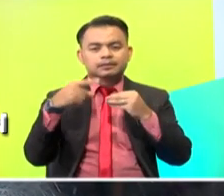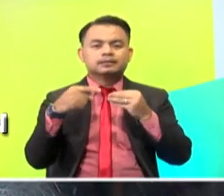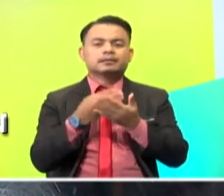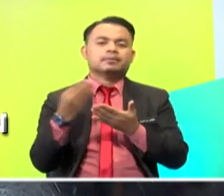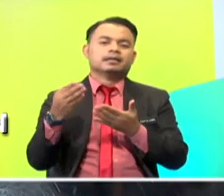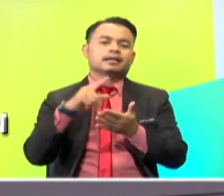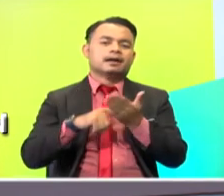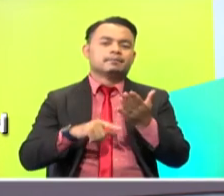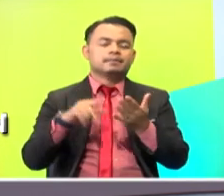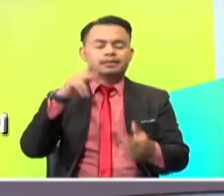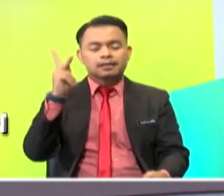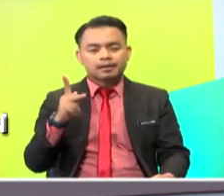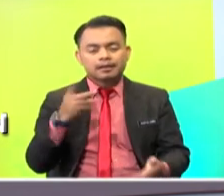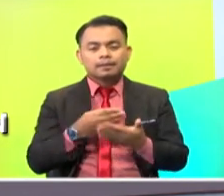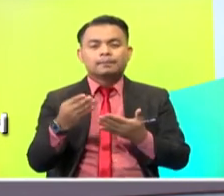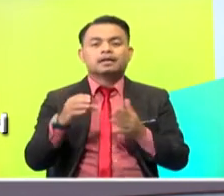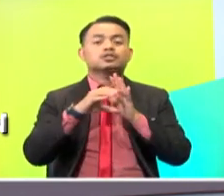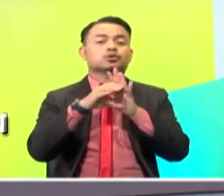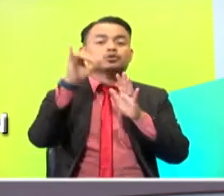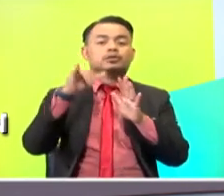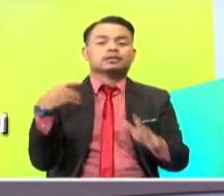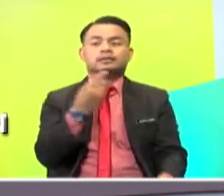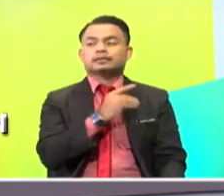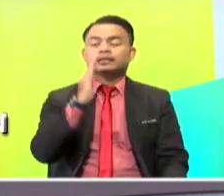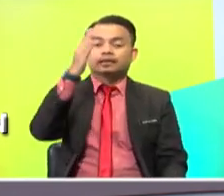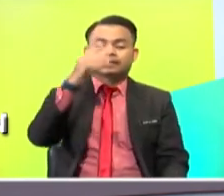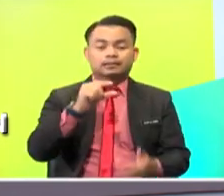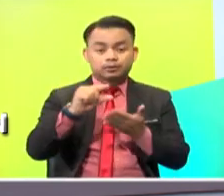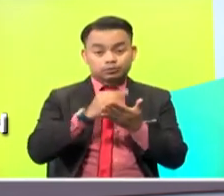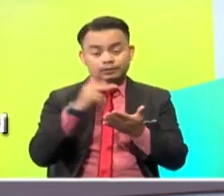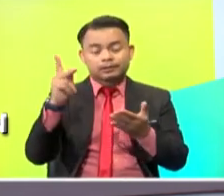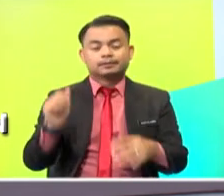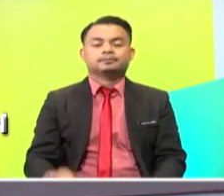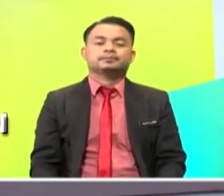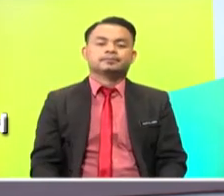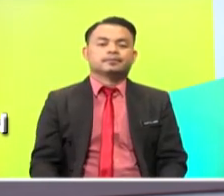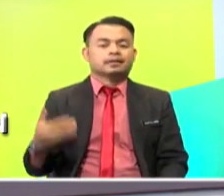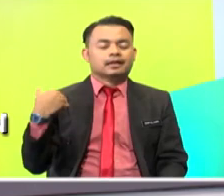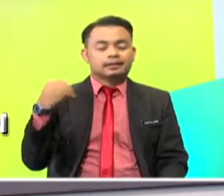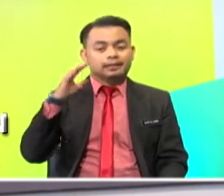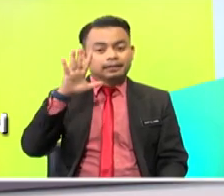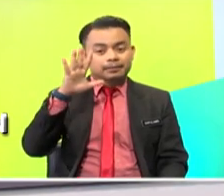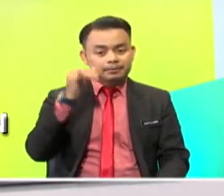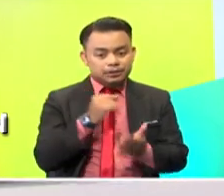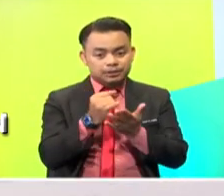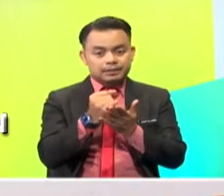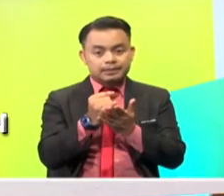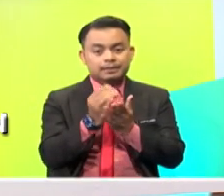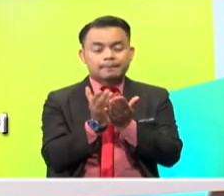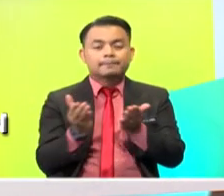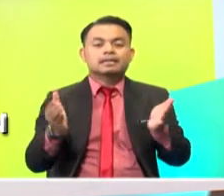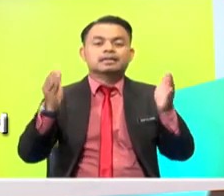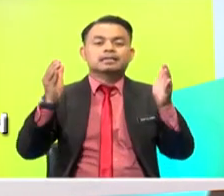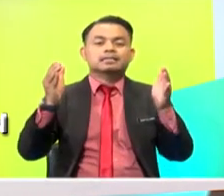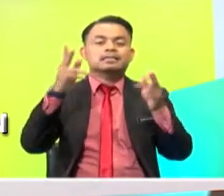cego Oke kalau Fika tengok di sini kheng udah sedihkan aden lima jenis bekas penyimpanan Oh